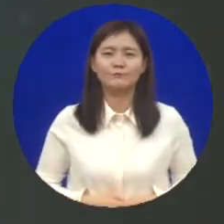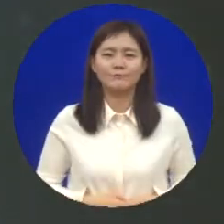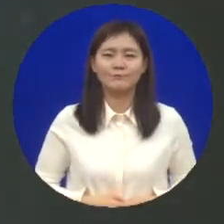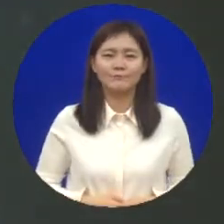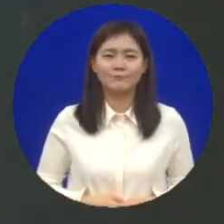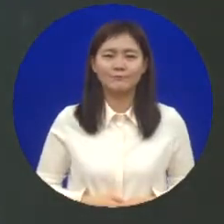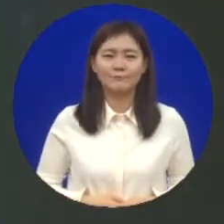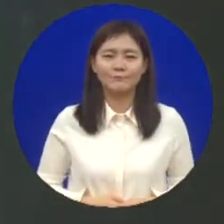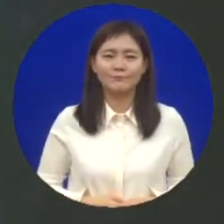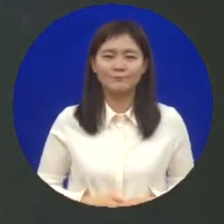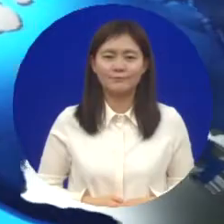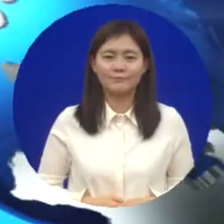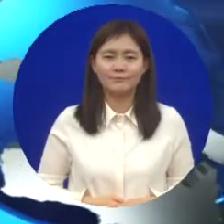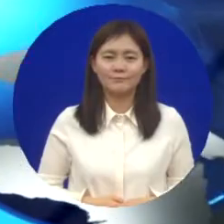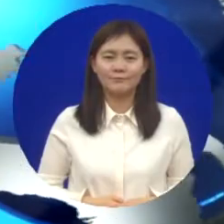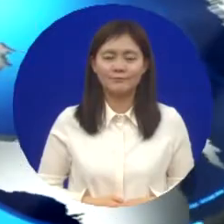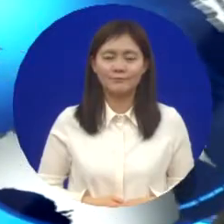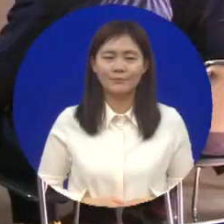예정입니다.